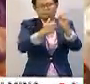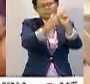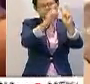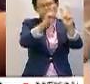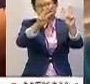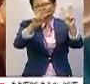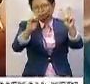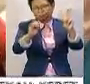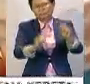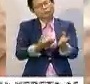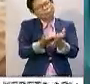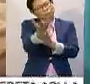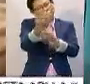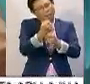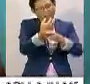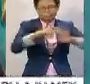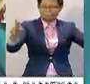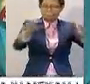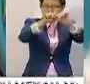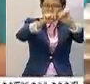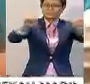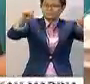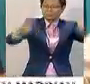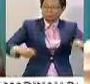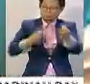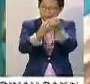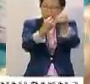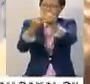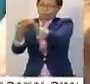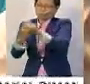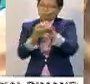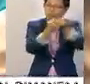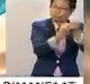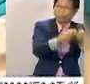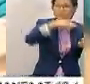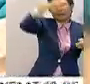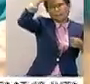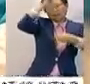2020, sekaligus dapat menyediakan sistem sokongan kepada ibu bapa bekerja.